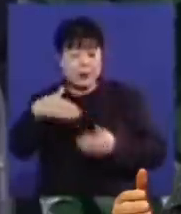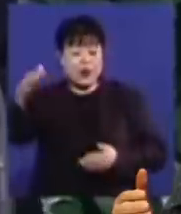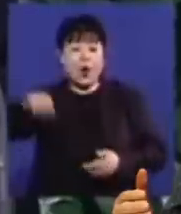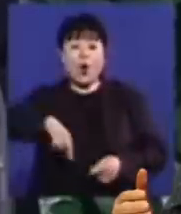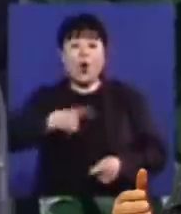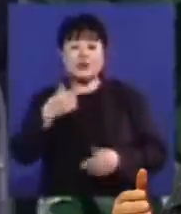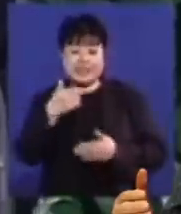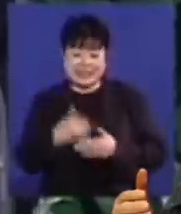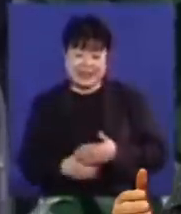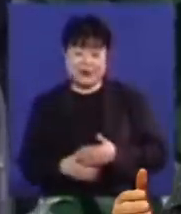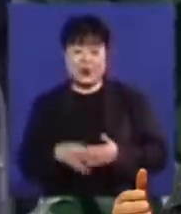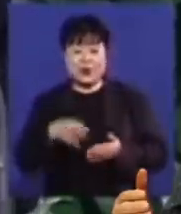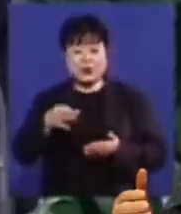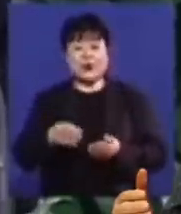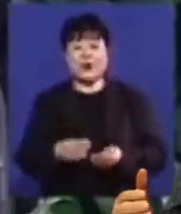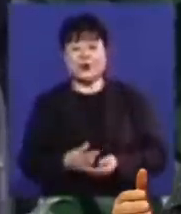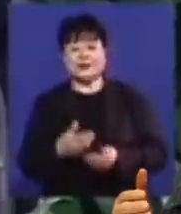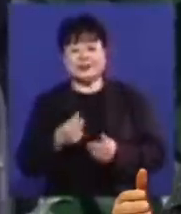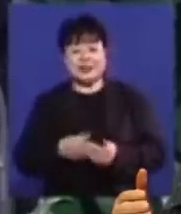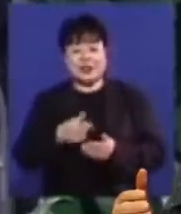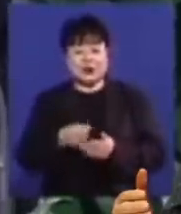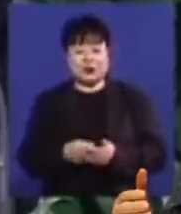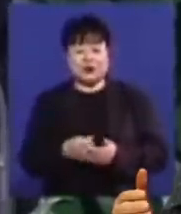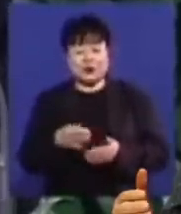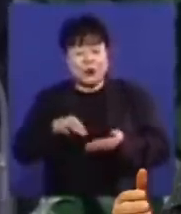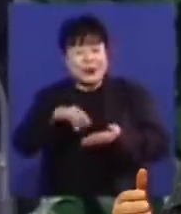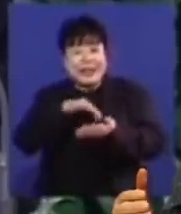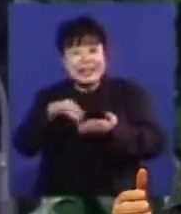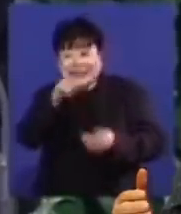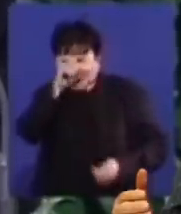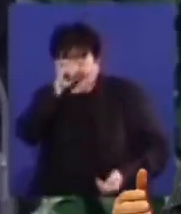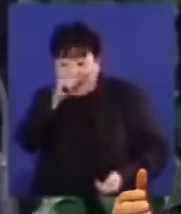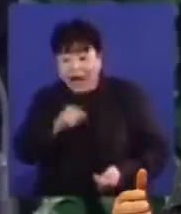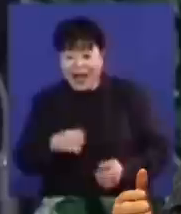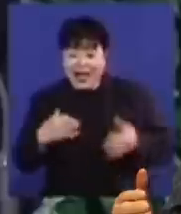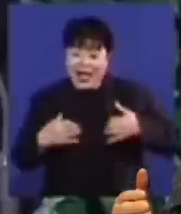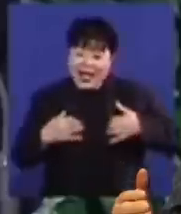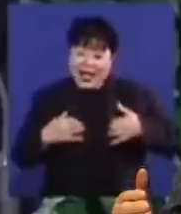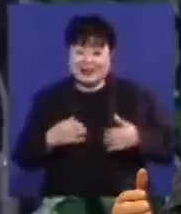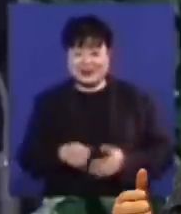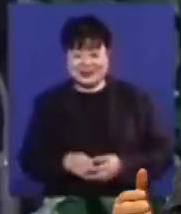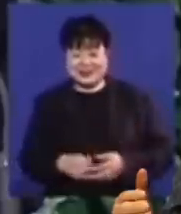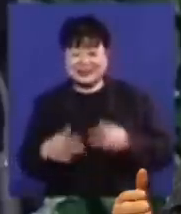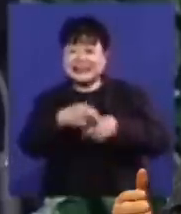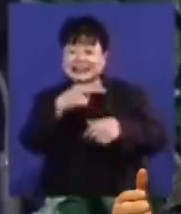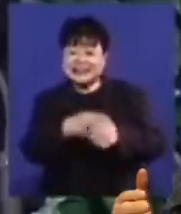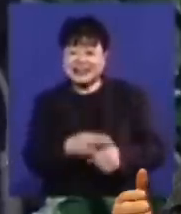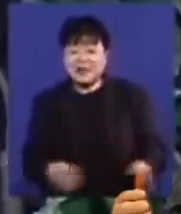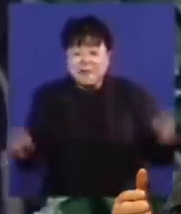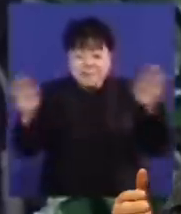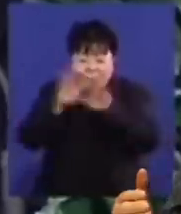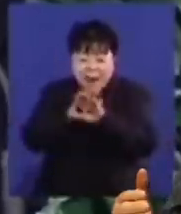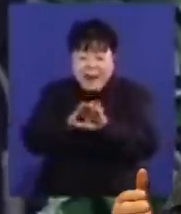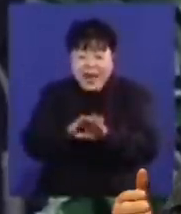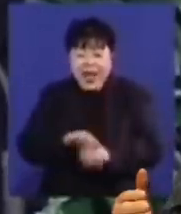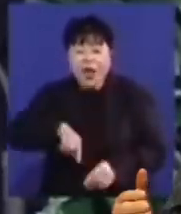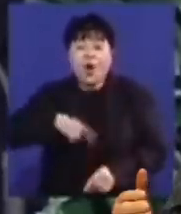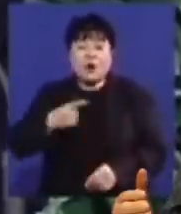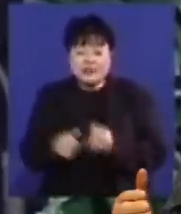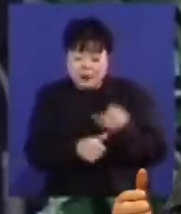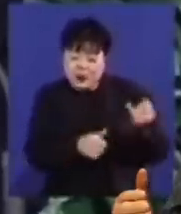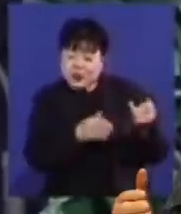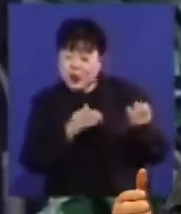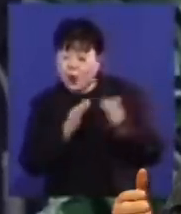자기 혼자 그날 버린 돈 계산한 재미가 꿀맛 같은 재미였어요. 그건 자기 혼자 계산해요. 자기 마누라도